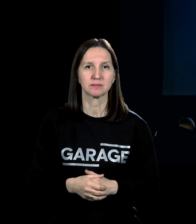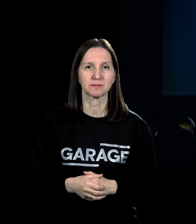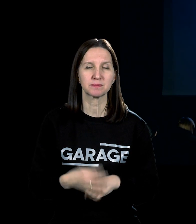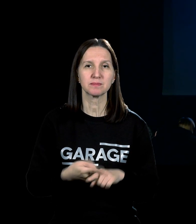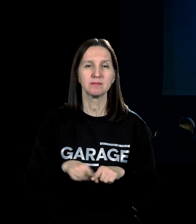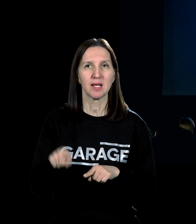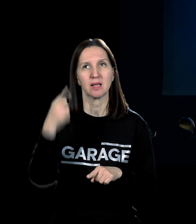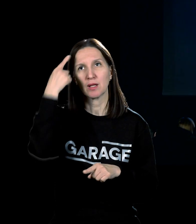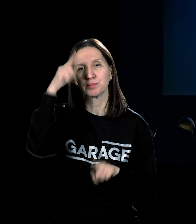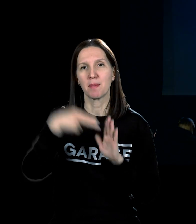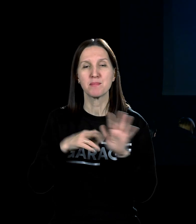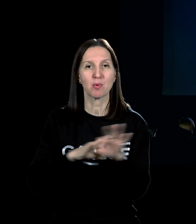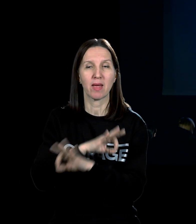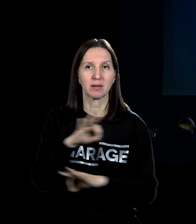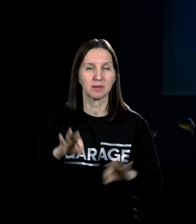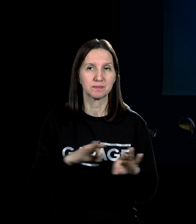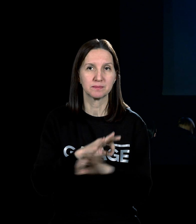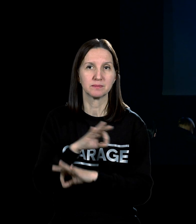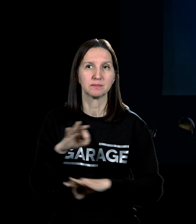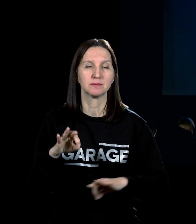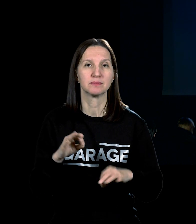Вот это проект, который